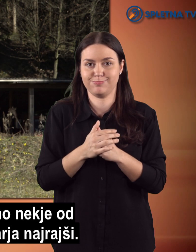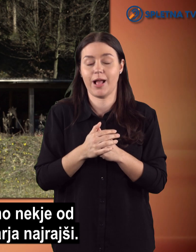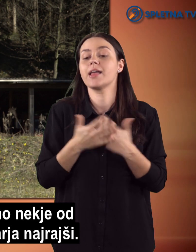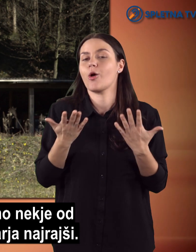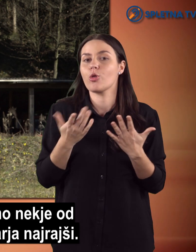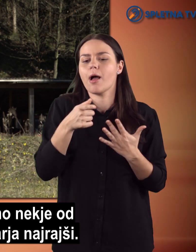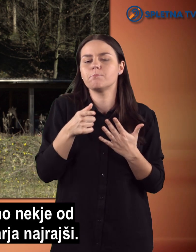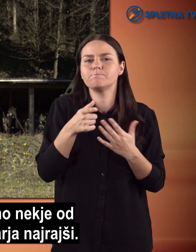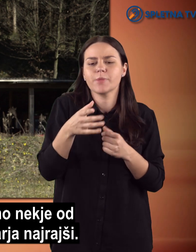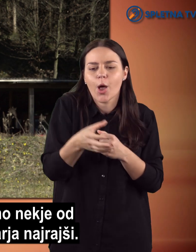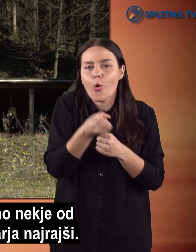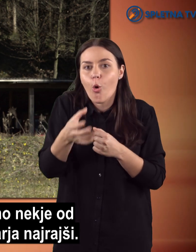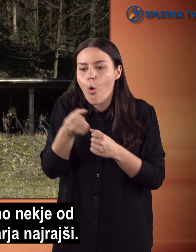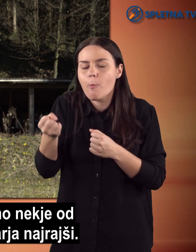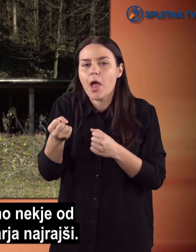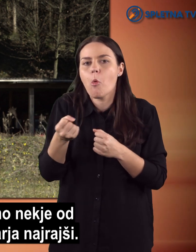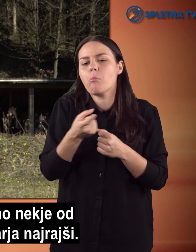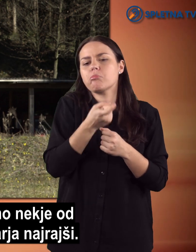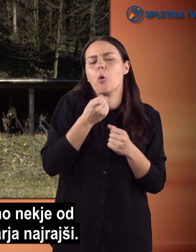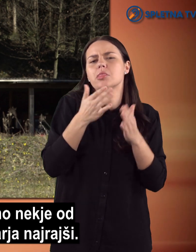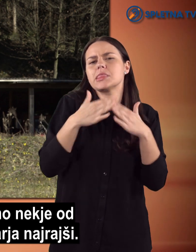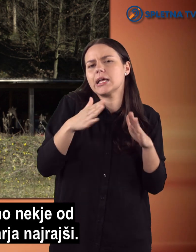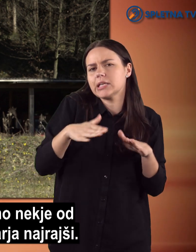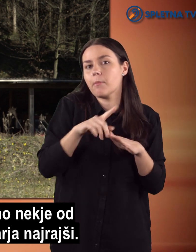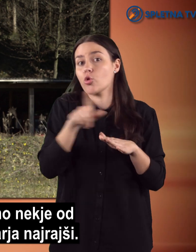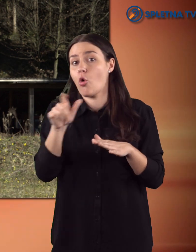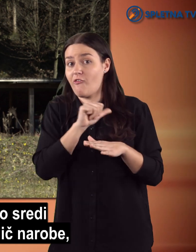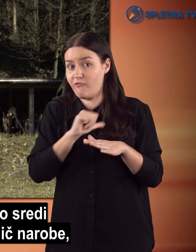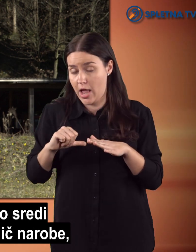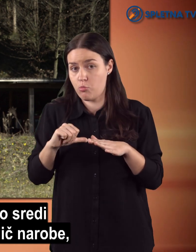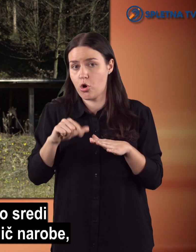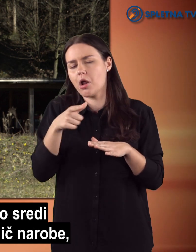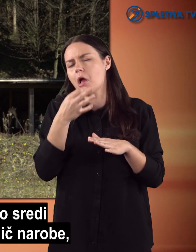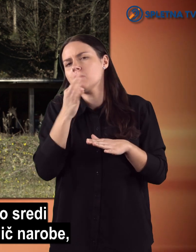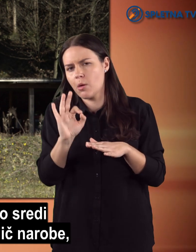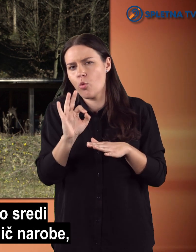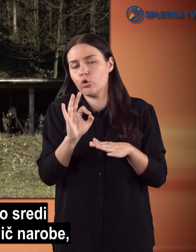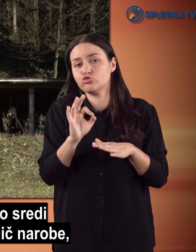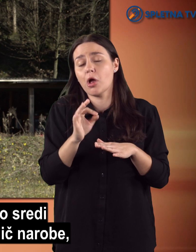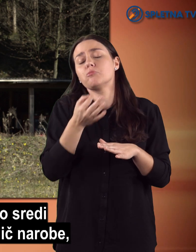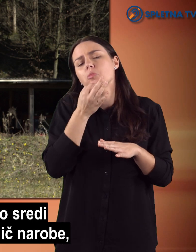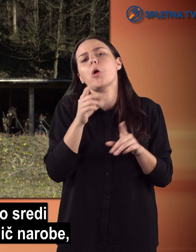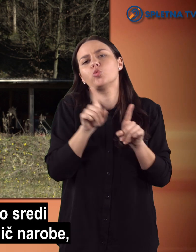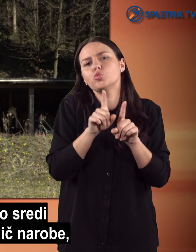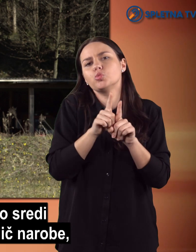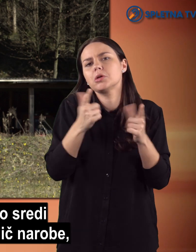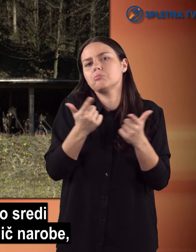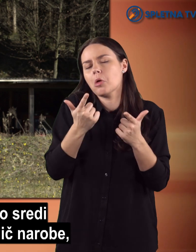da ga kopljemo nekje od decembra do februarja najrajši, čeprav tudi, a ne,